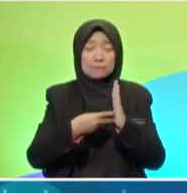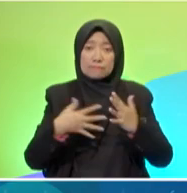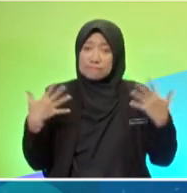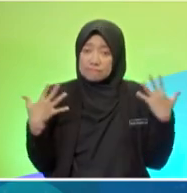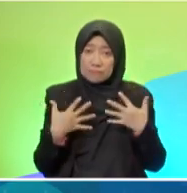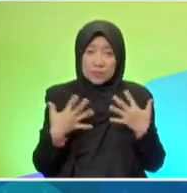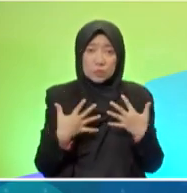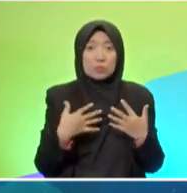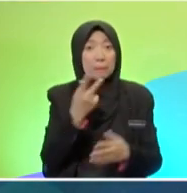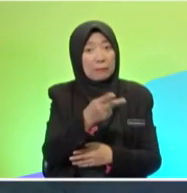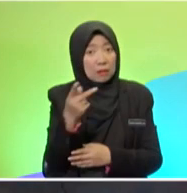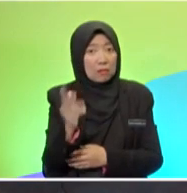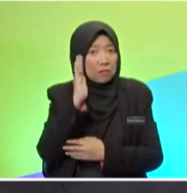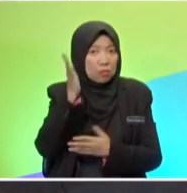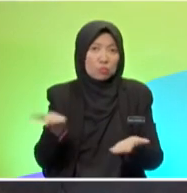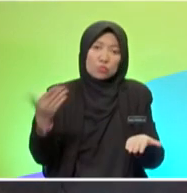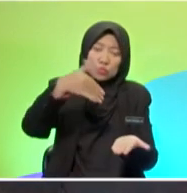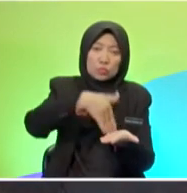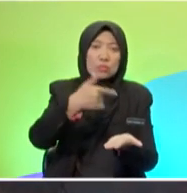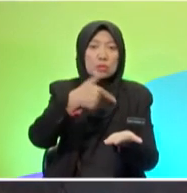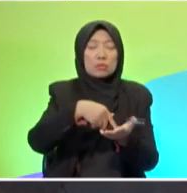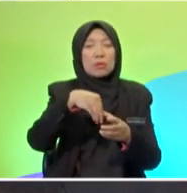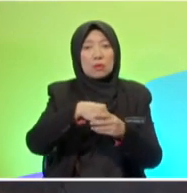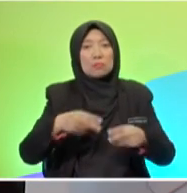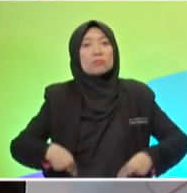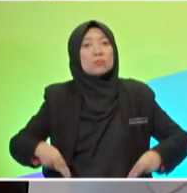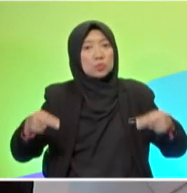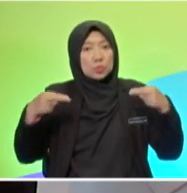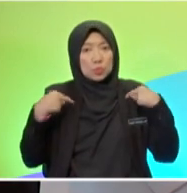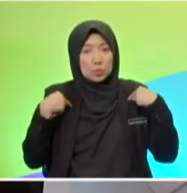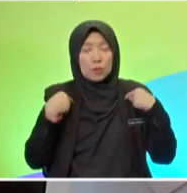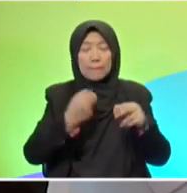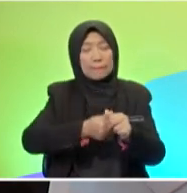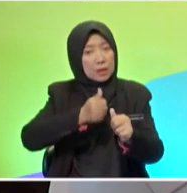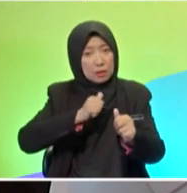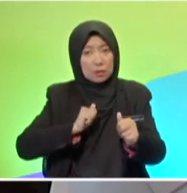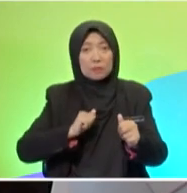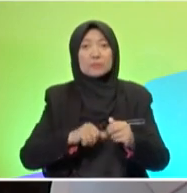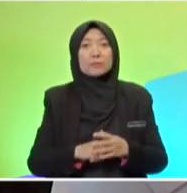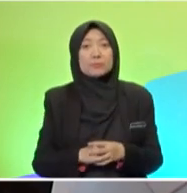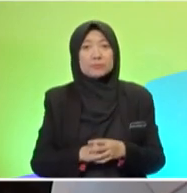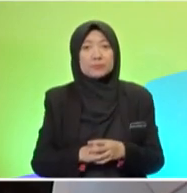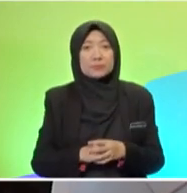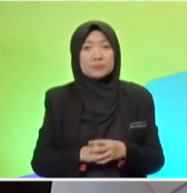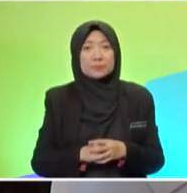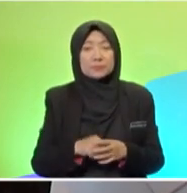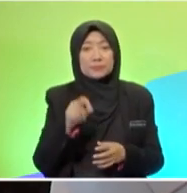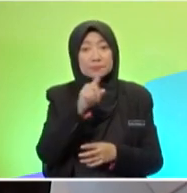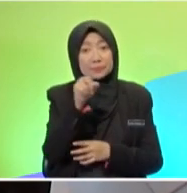seperti ini boleh terjadi dalam kehidupan mereka dan kita coba untuk elakan dan akhirnya sekali Zakwan